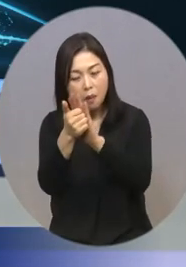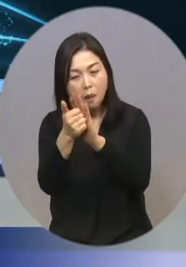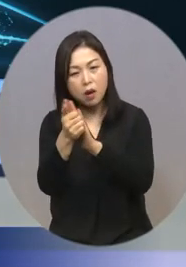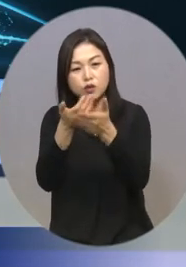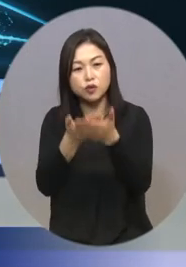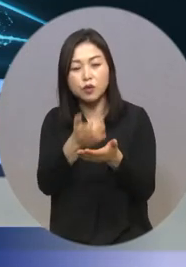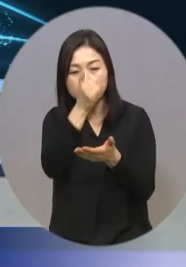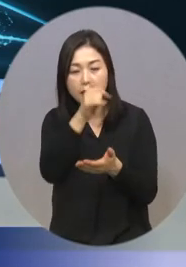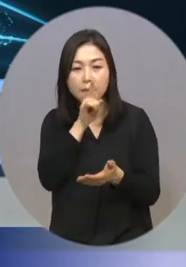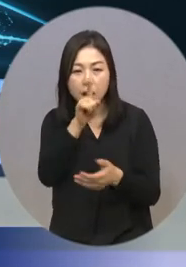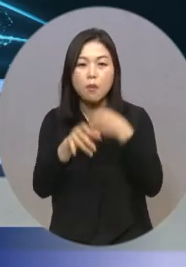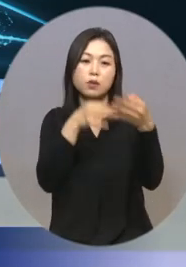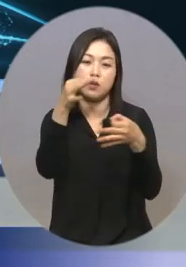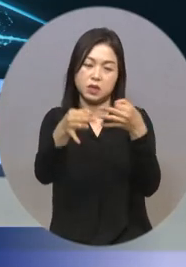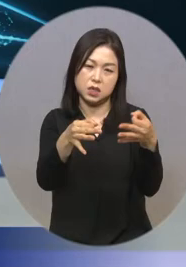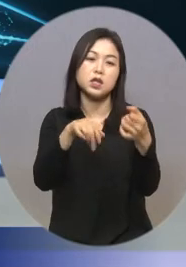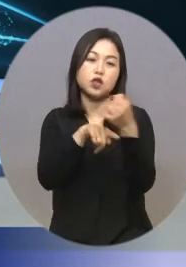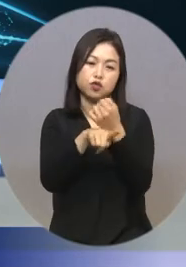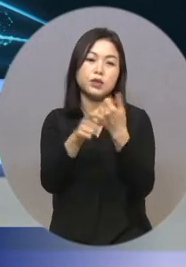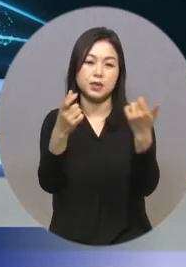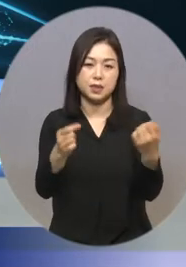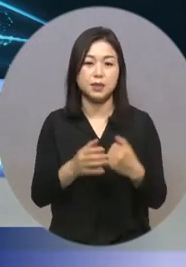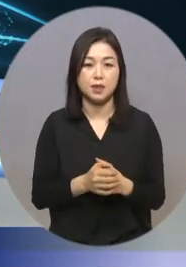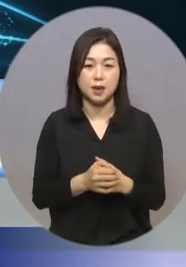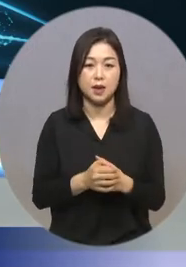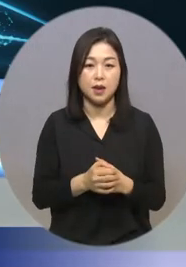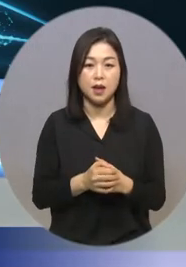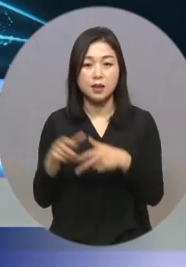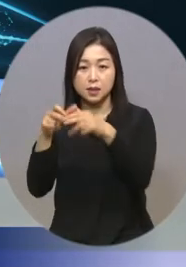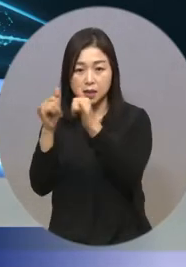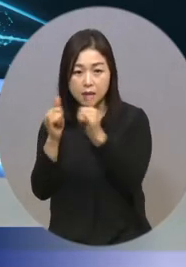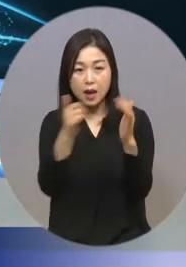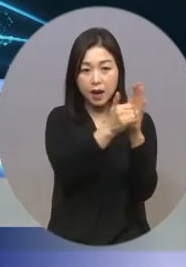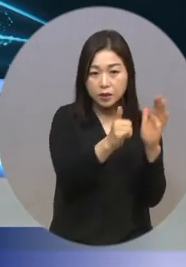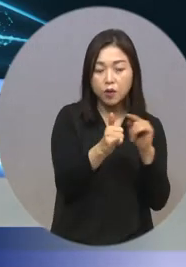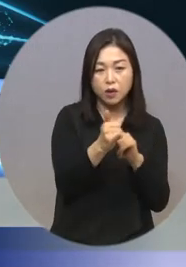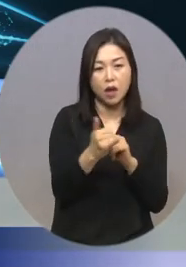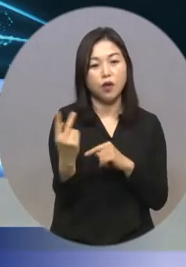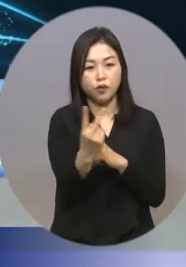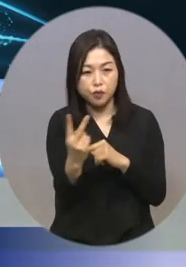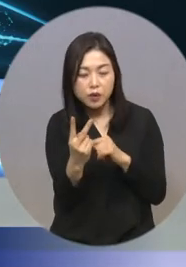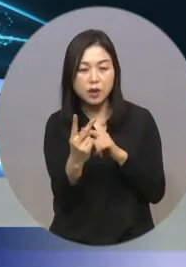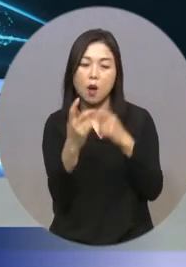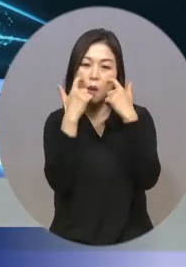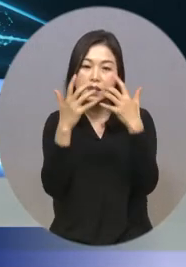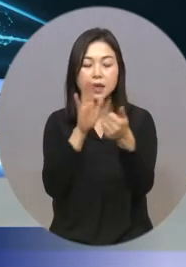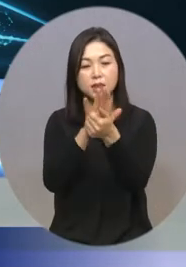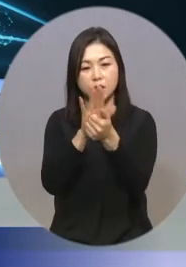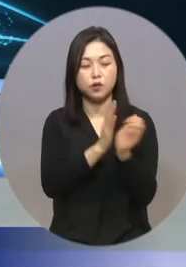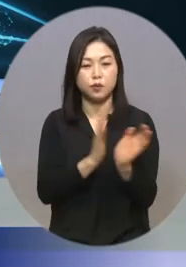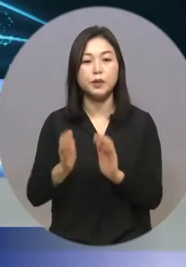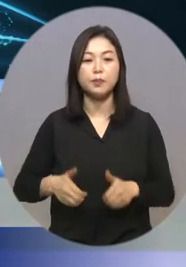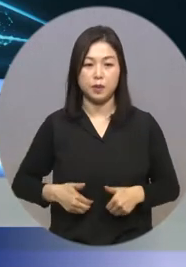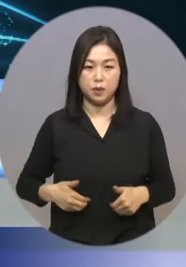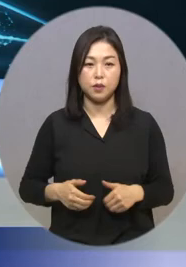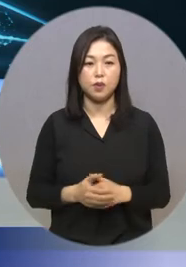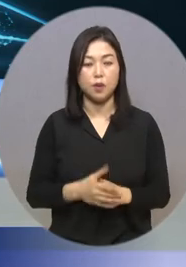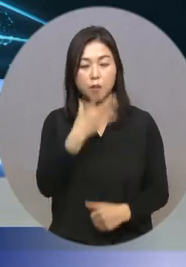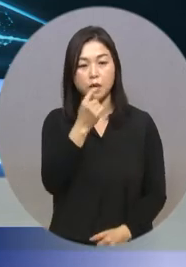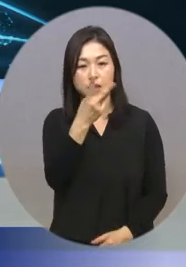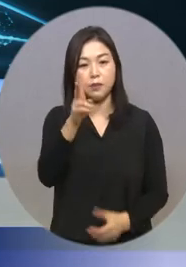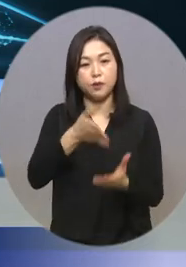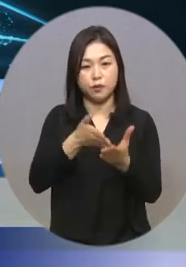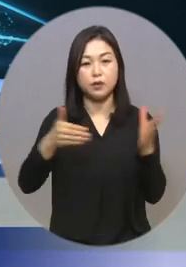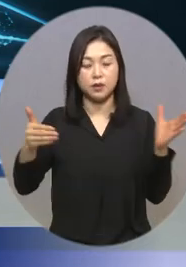목소리에 이유가 여기에 있습니다 당사자와 가족의 대한 두텁고 촘촘한 지원이 준비 되어야 겠습니다 이사 복지 tv